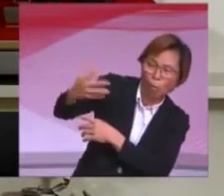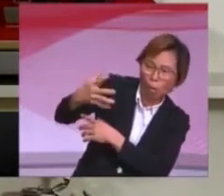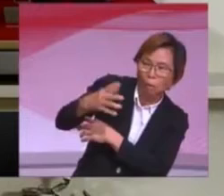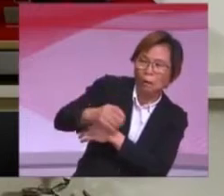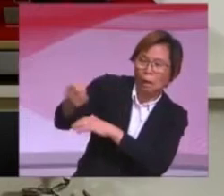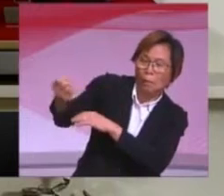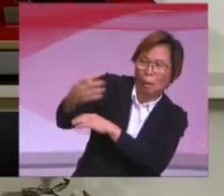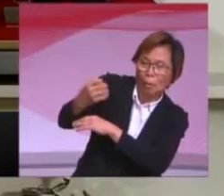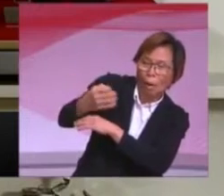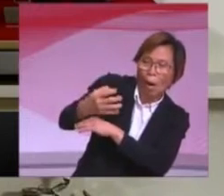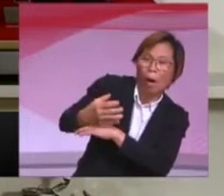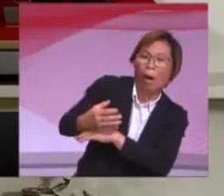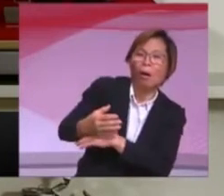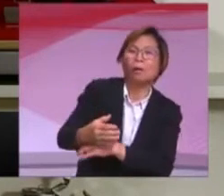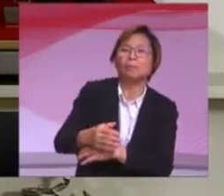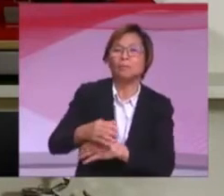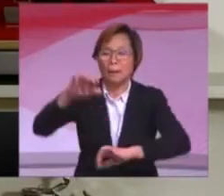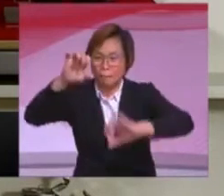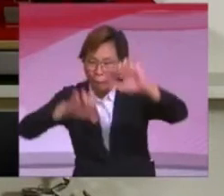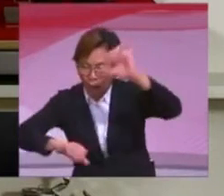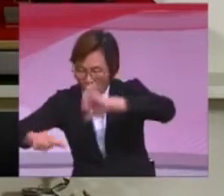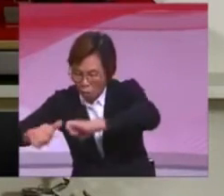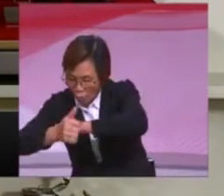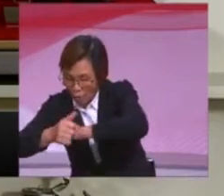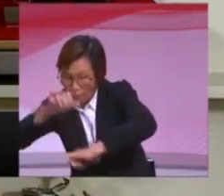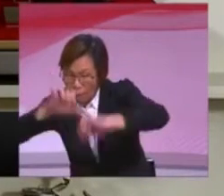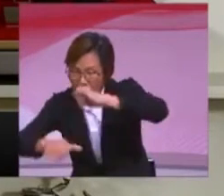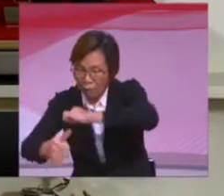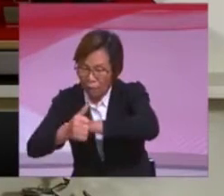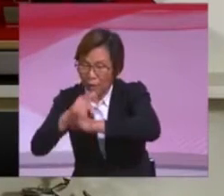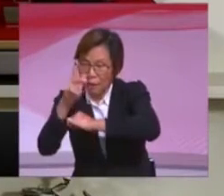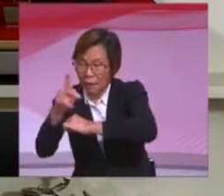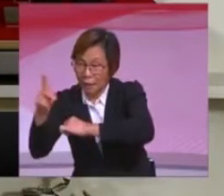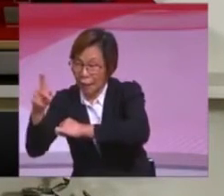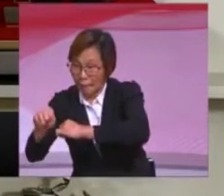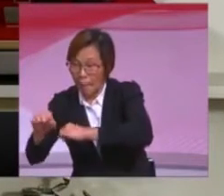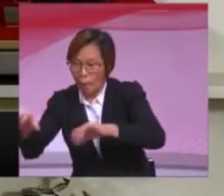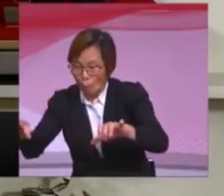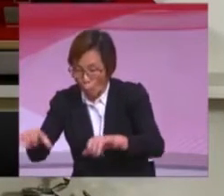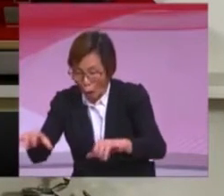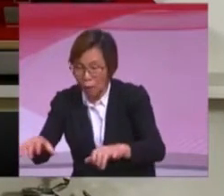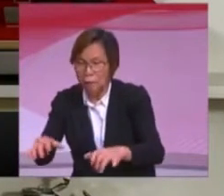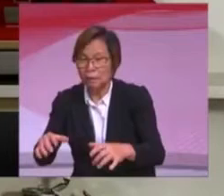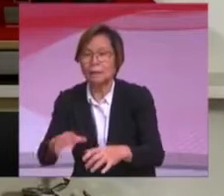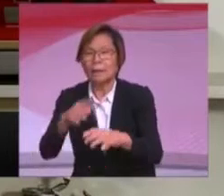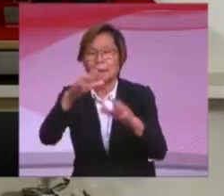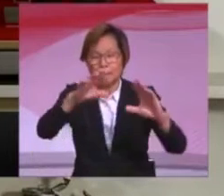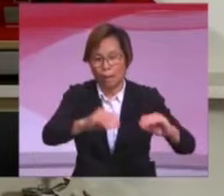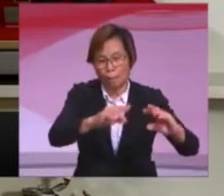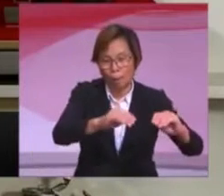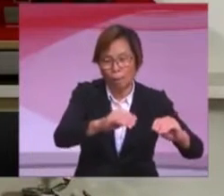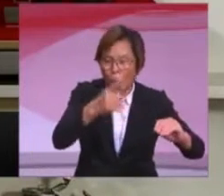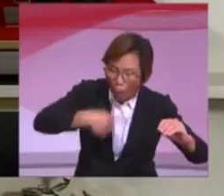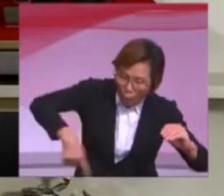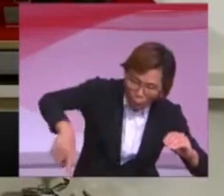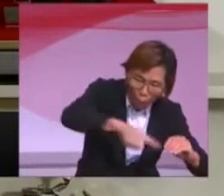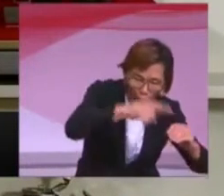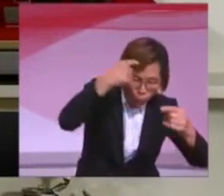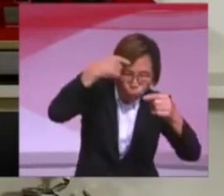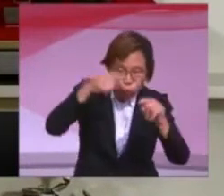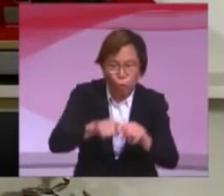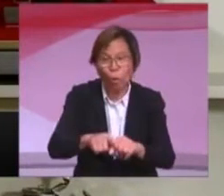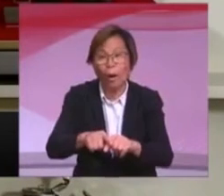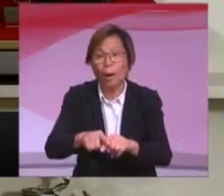dan penilaian risiko yang dilaksanakan oleh Kementerian Kesihatan Malaysia, sidang khas hari ini bersetuju